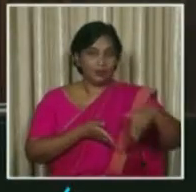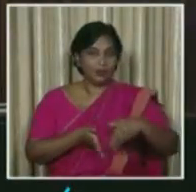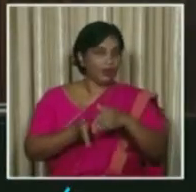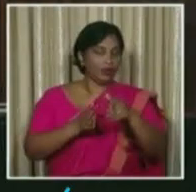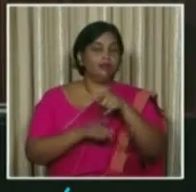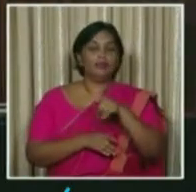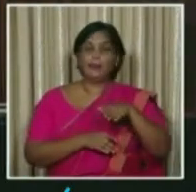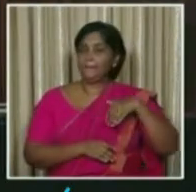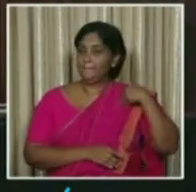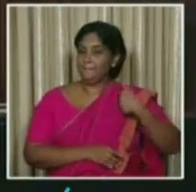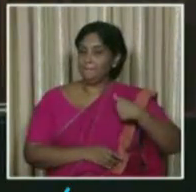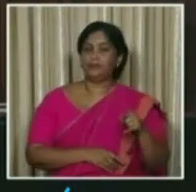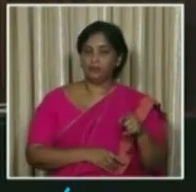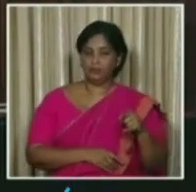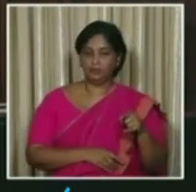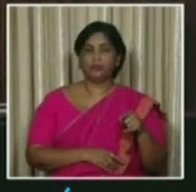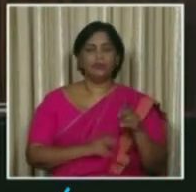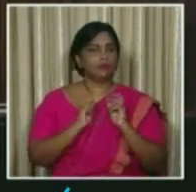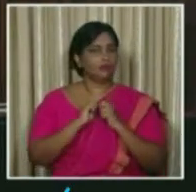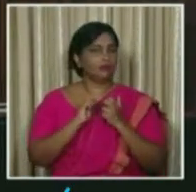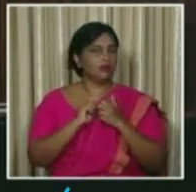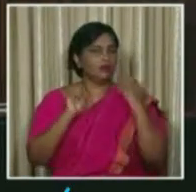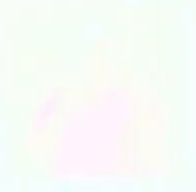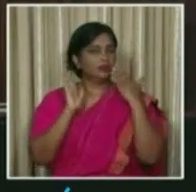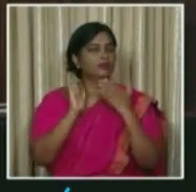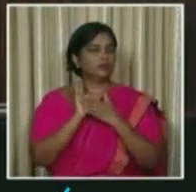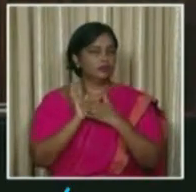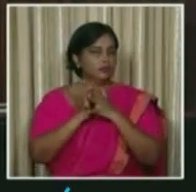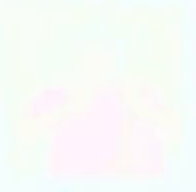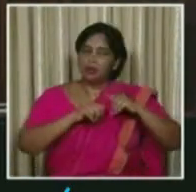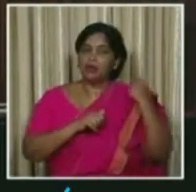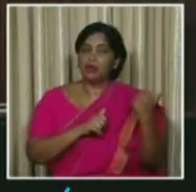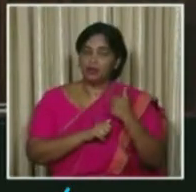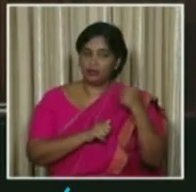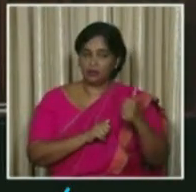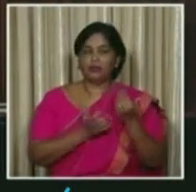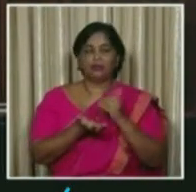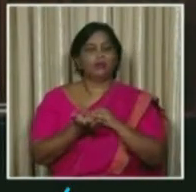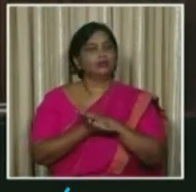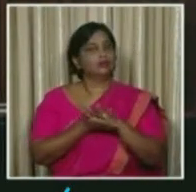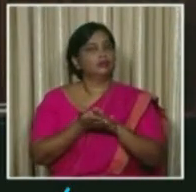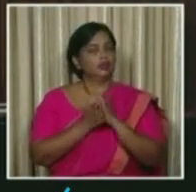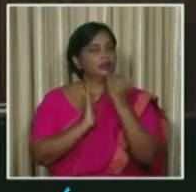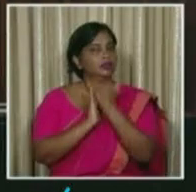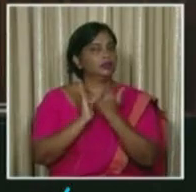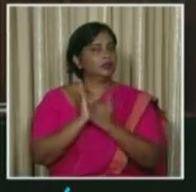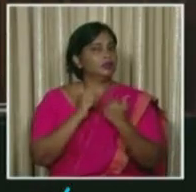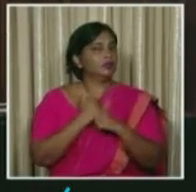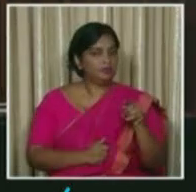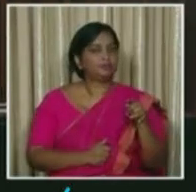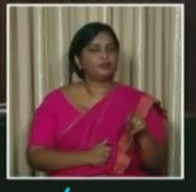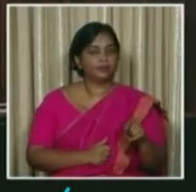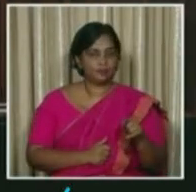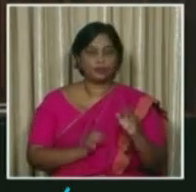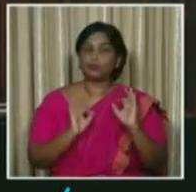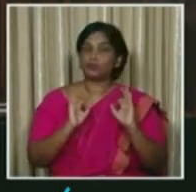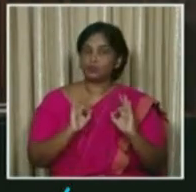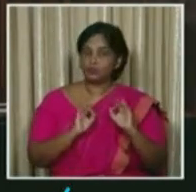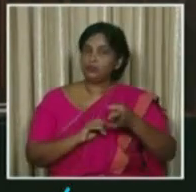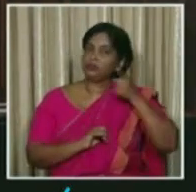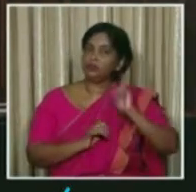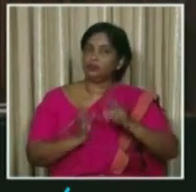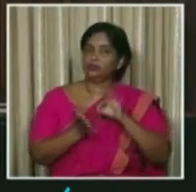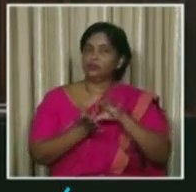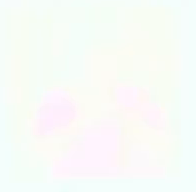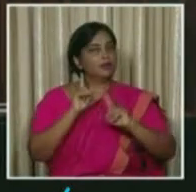ජල මූලාශ්‍ර මගින් පැන නැගී ඇති ගැටලු පිළිබඳ ගැඹුරු විමර්ශනය කර නව ප්‍රතිනිර්මාණ යෝජනාවලියක් සැකසීම සඳහා සුදුසු නිර්දේශ